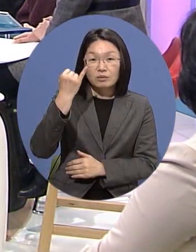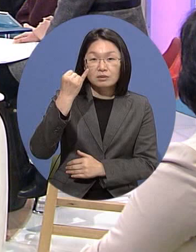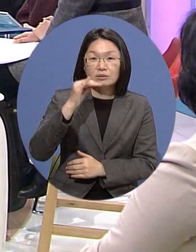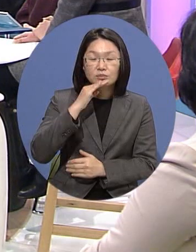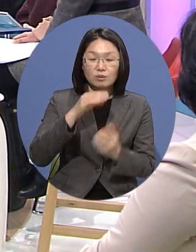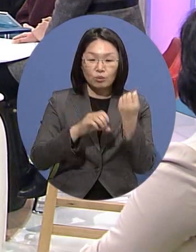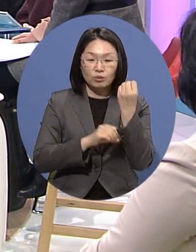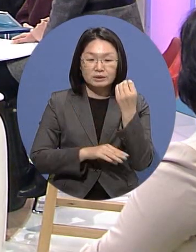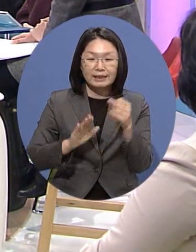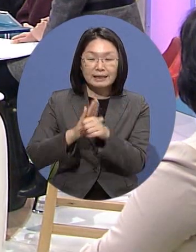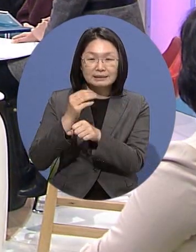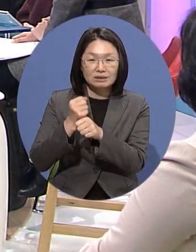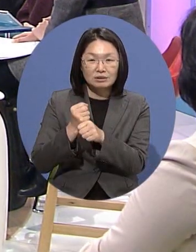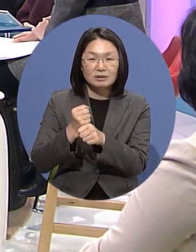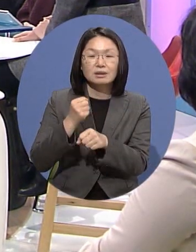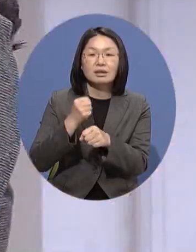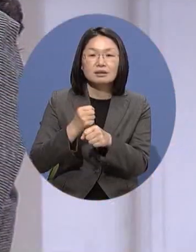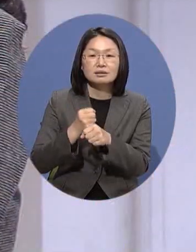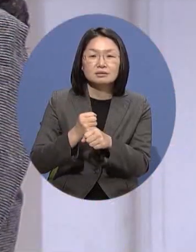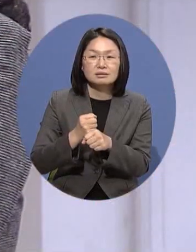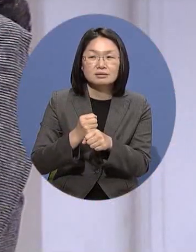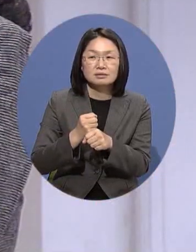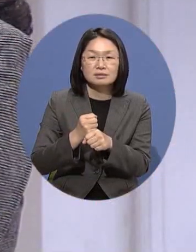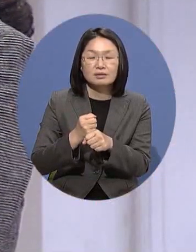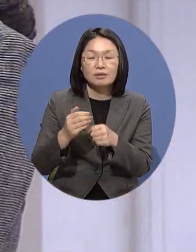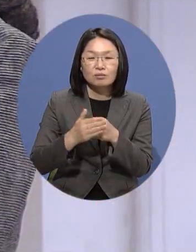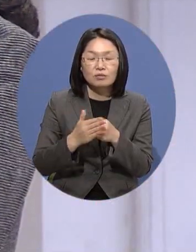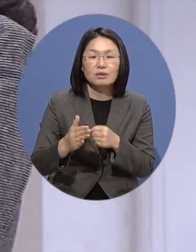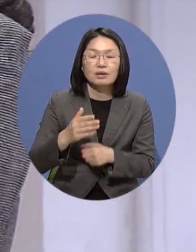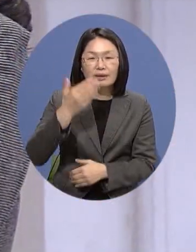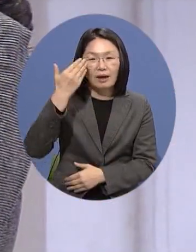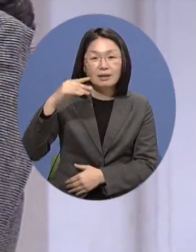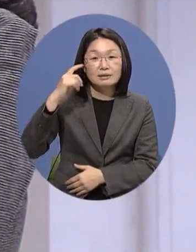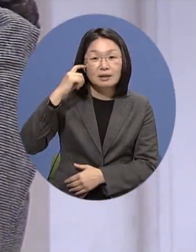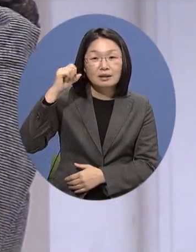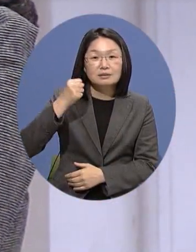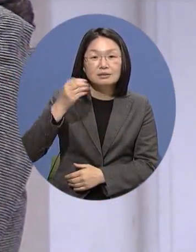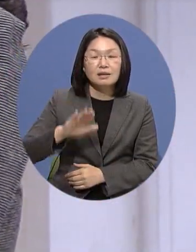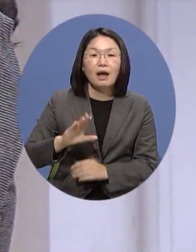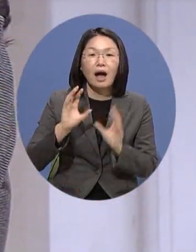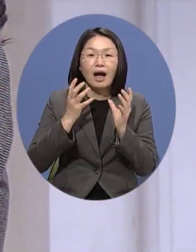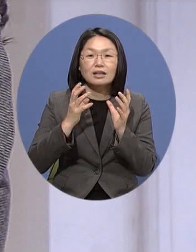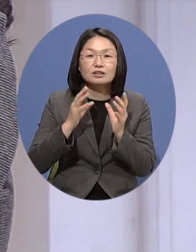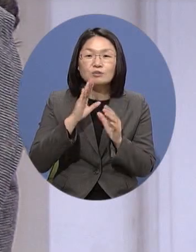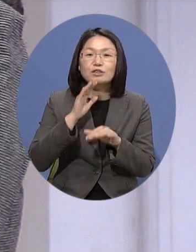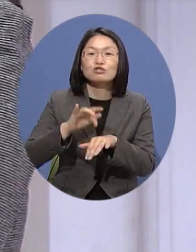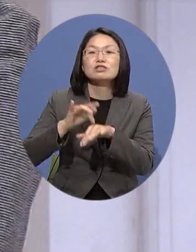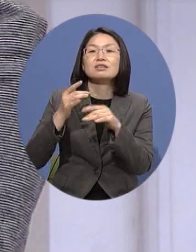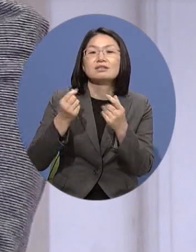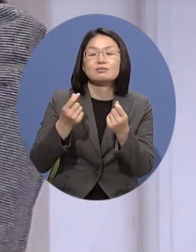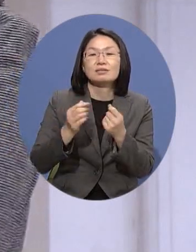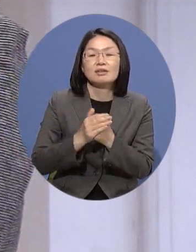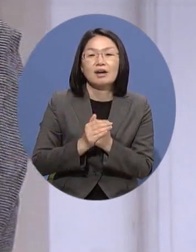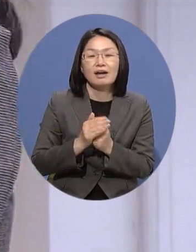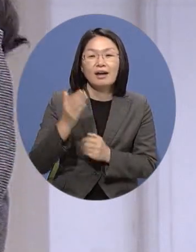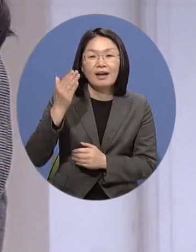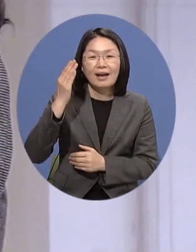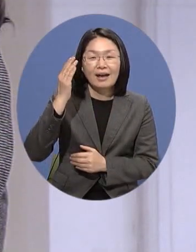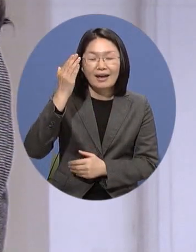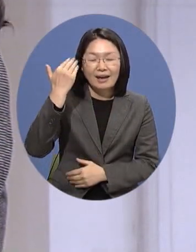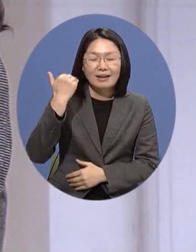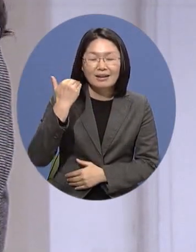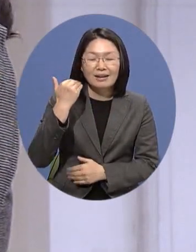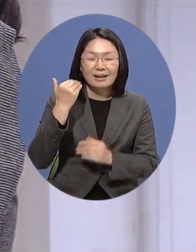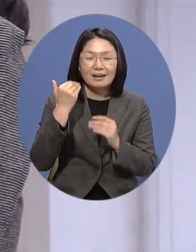이제 애착을 형성을 해서 되게 다행이라는 생각이 드는데요. 애들이 귀신 같아요. 그 예전에 옛 어른들이